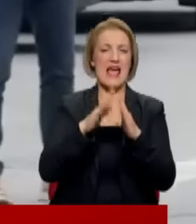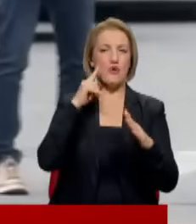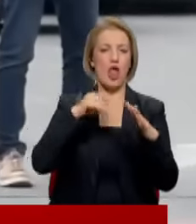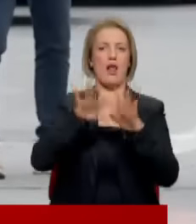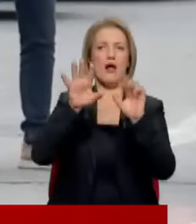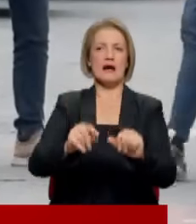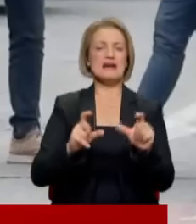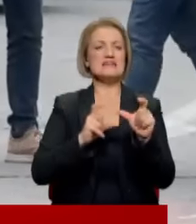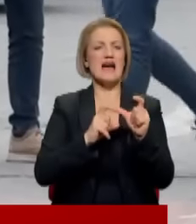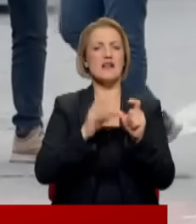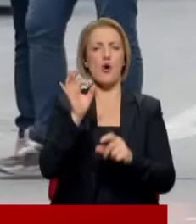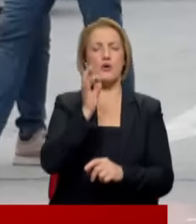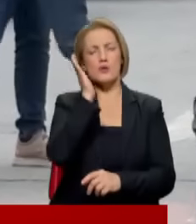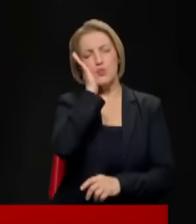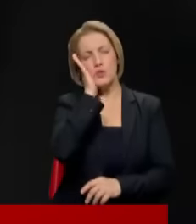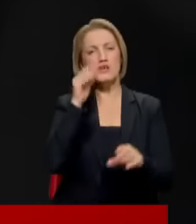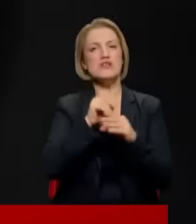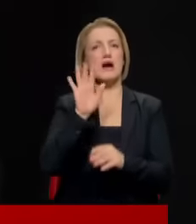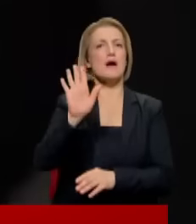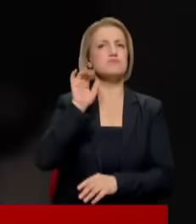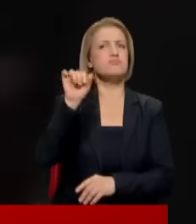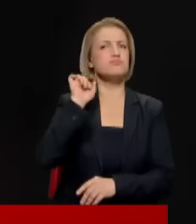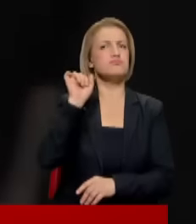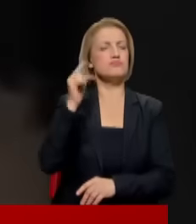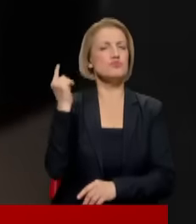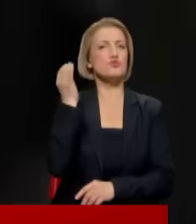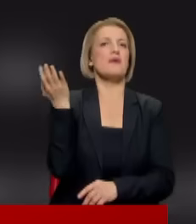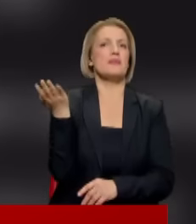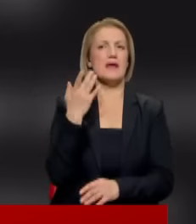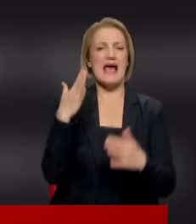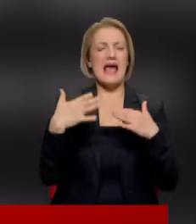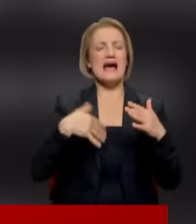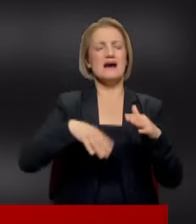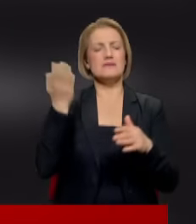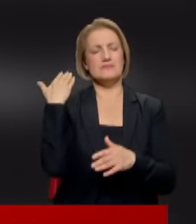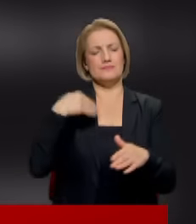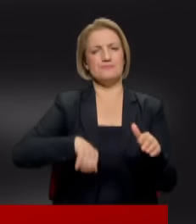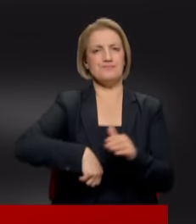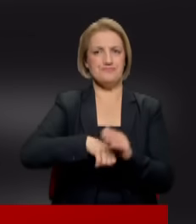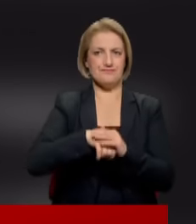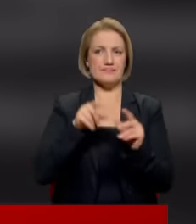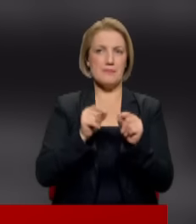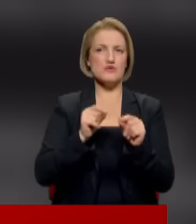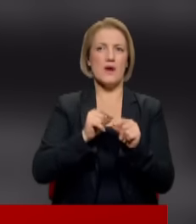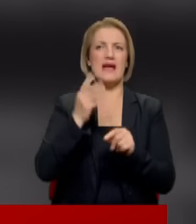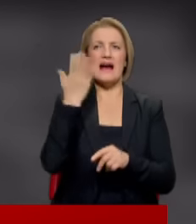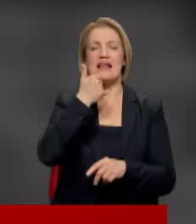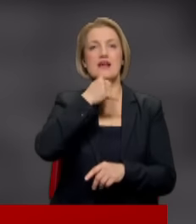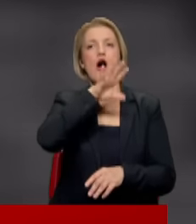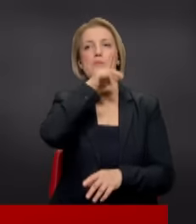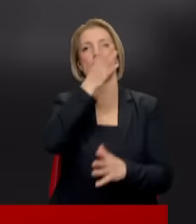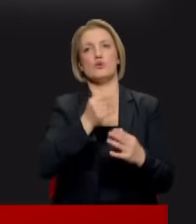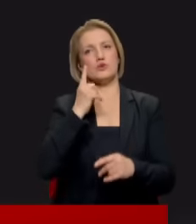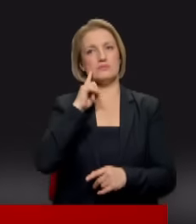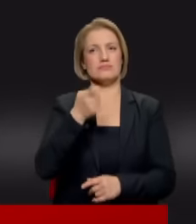Serdar ortaş İsa uyuduğu için kapıyı duymadı sonradan ulaşılabilen ise Yurt dışında olduğu tespit